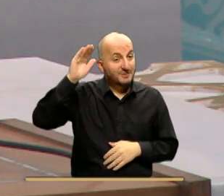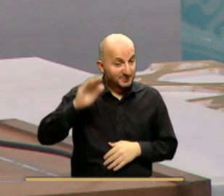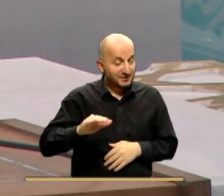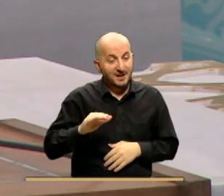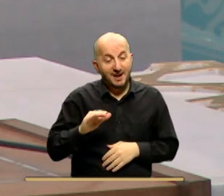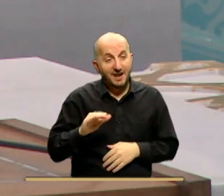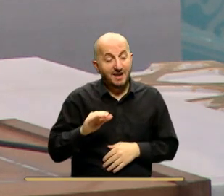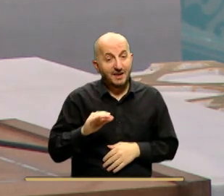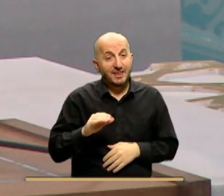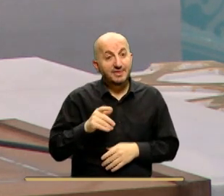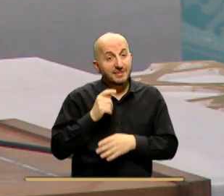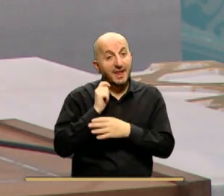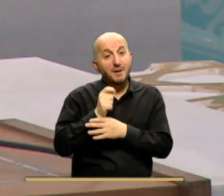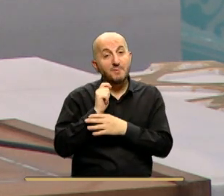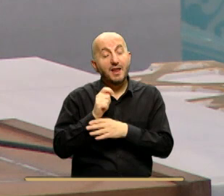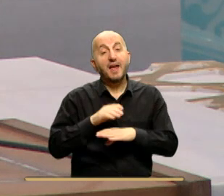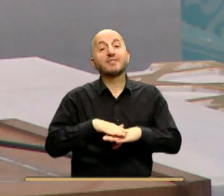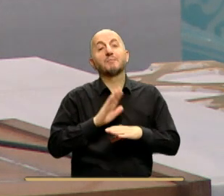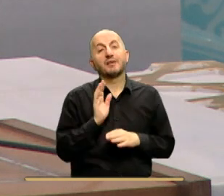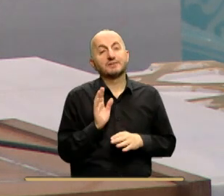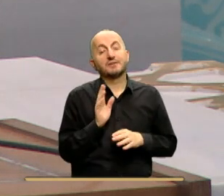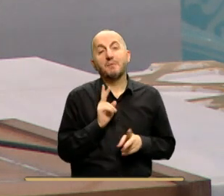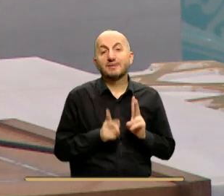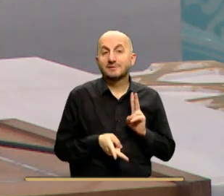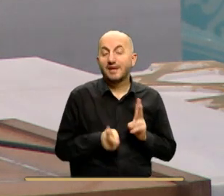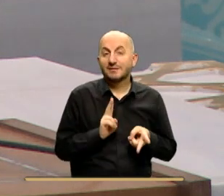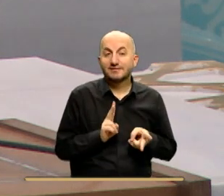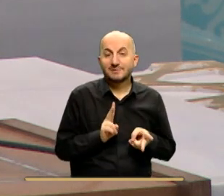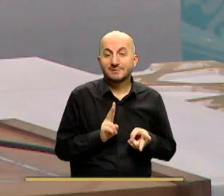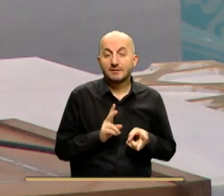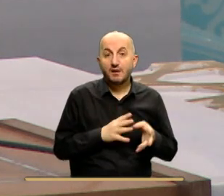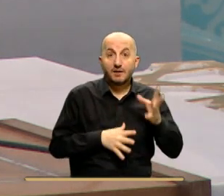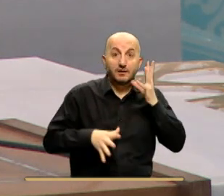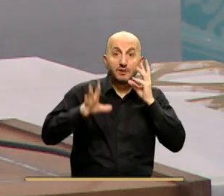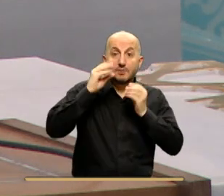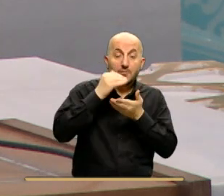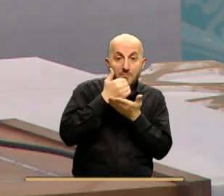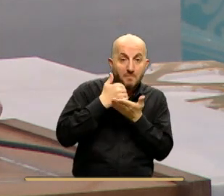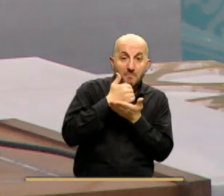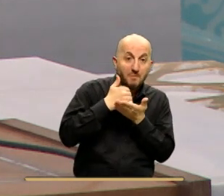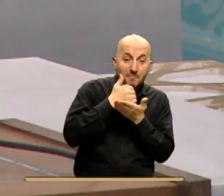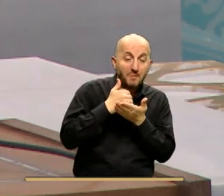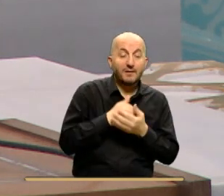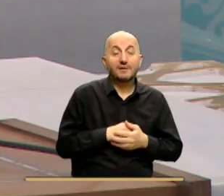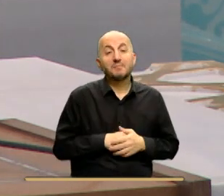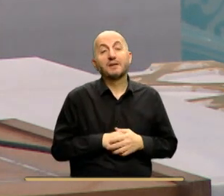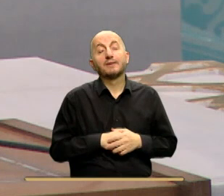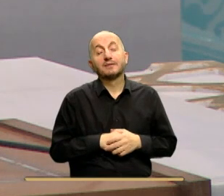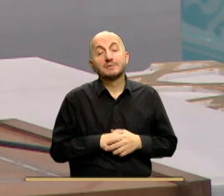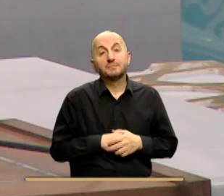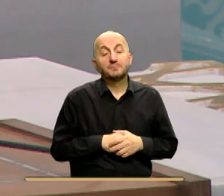küçüklere tebliğ etmeyecek. Bazen ilmi birikimi ve